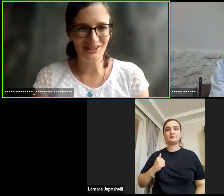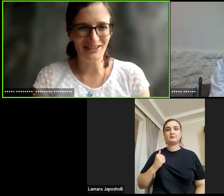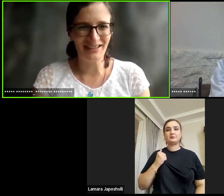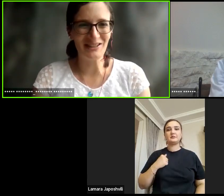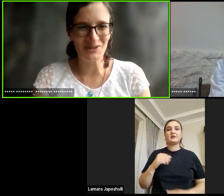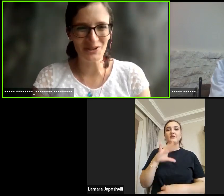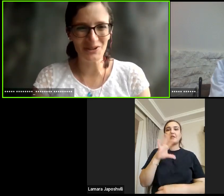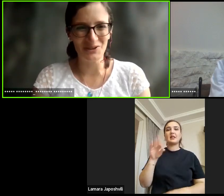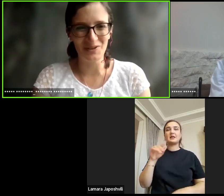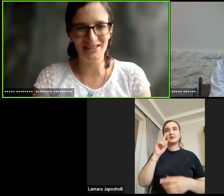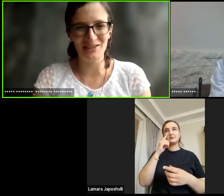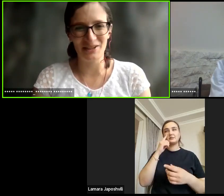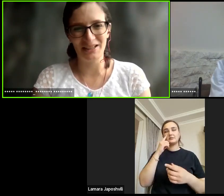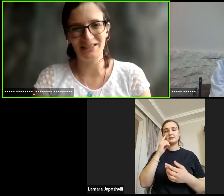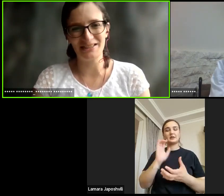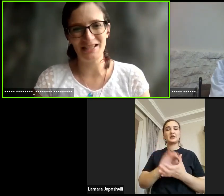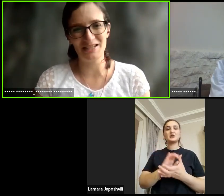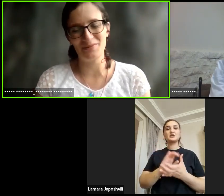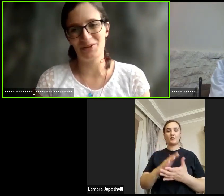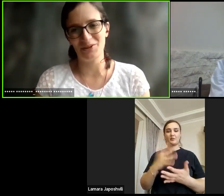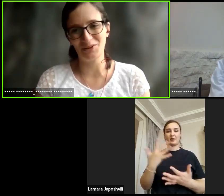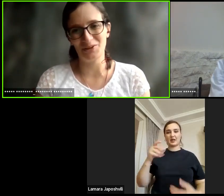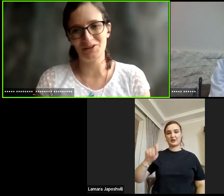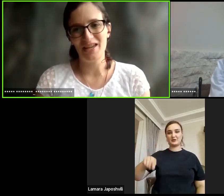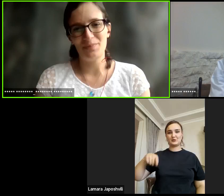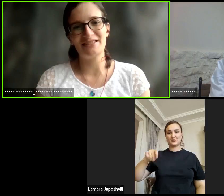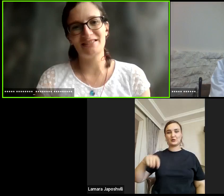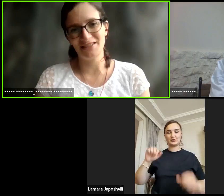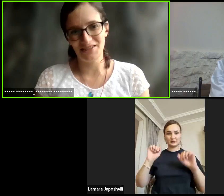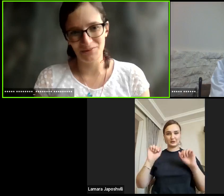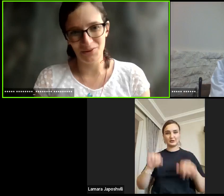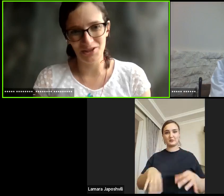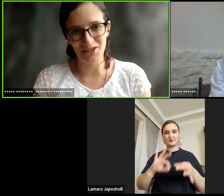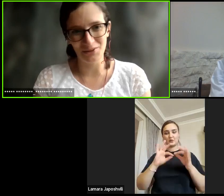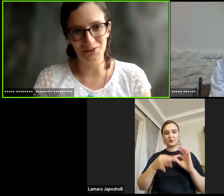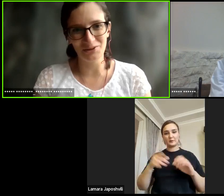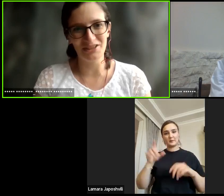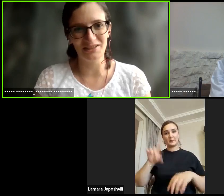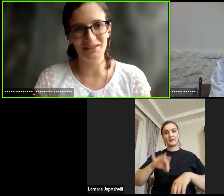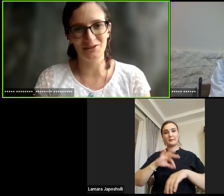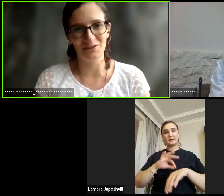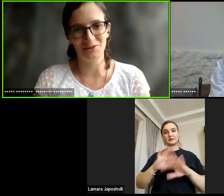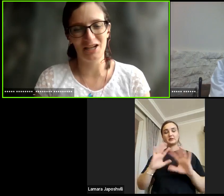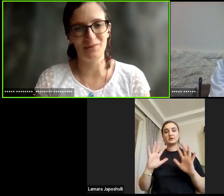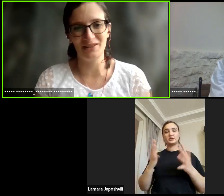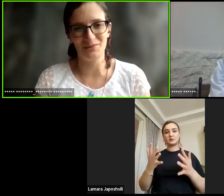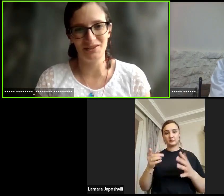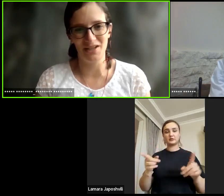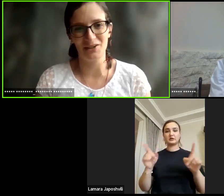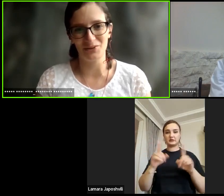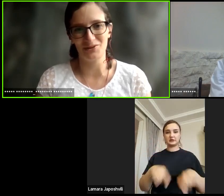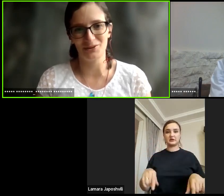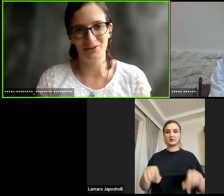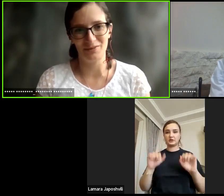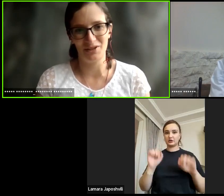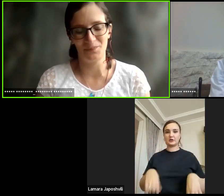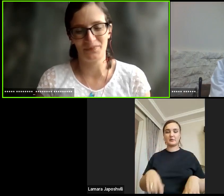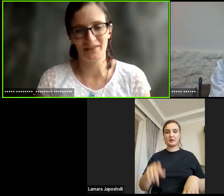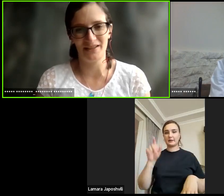ნაცნობით ხელჯოხით, რომელიც ახლა მაგალითად შეიძლება კონკრეტულად პაციენტის შემთხვევაში განვიხილოთ და ისედაც შეიძლება ადამიანი არ